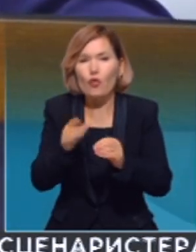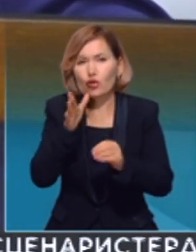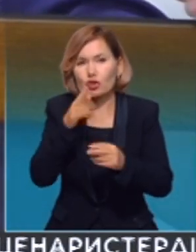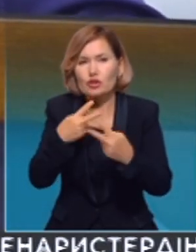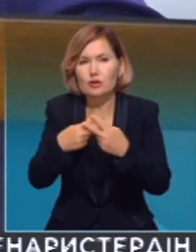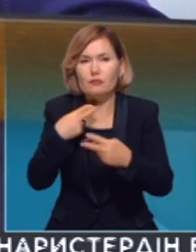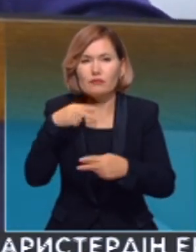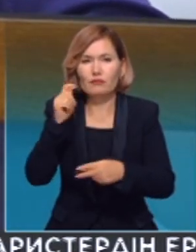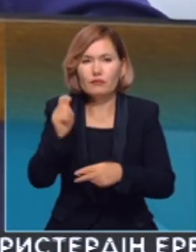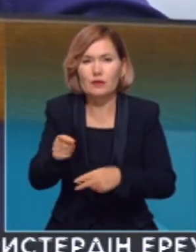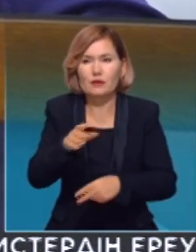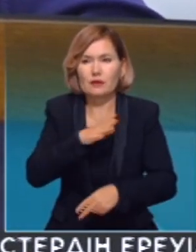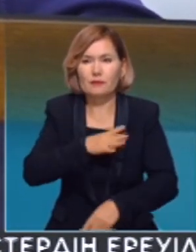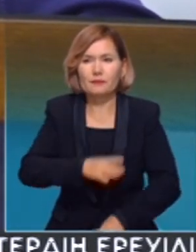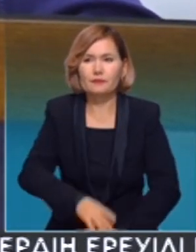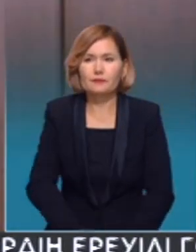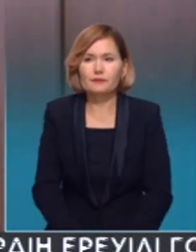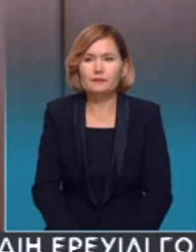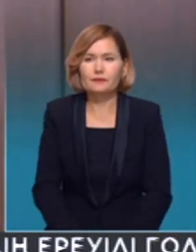соты қарады.